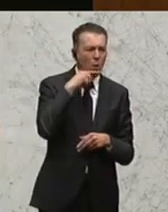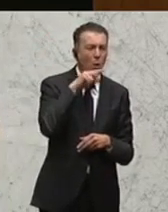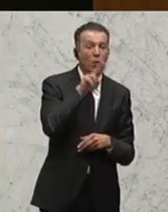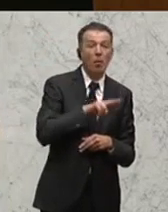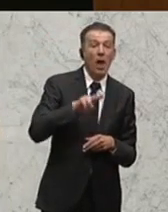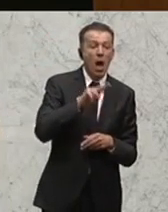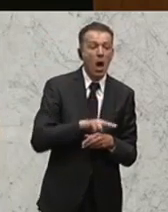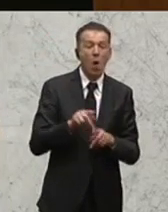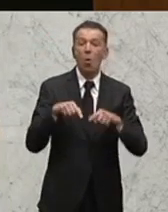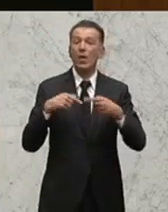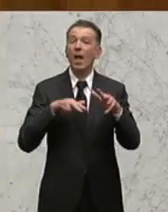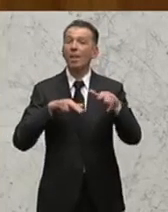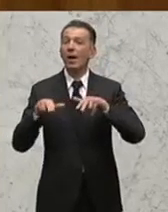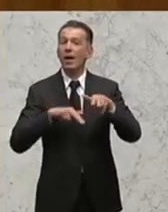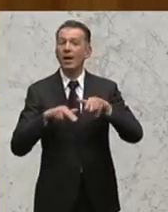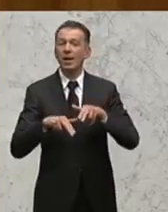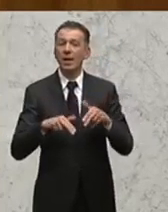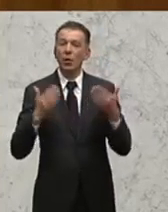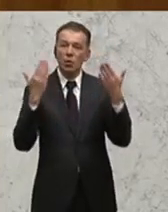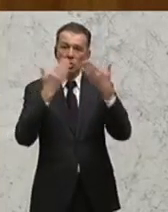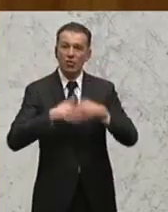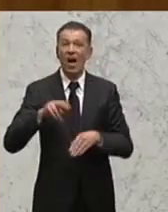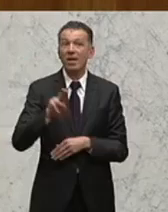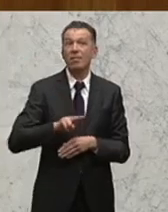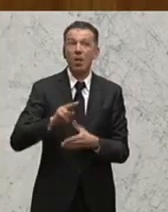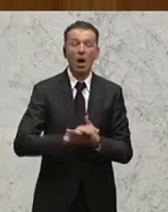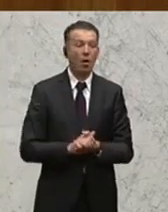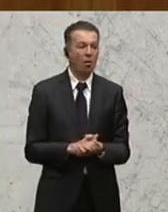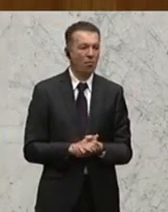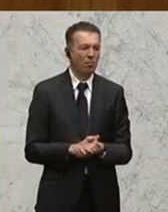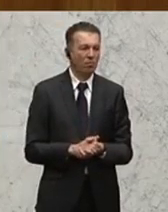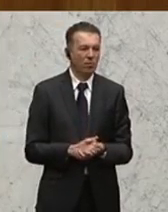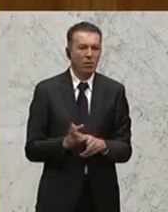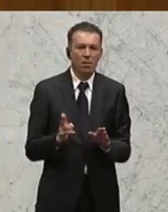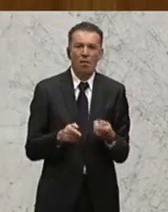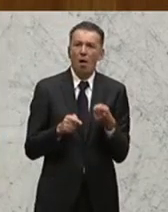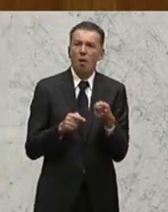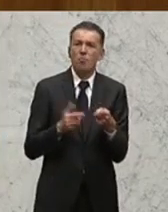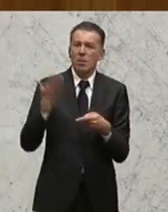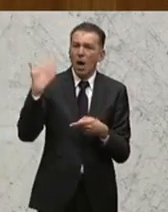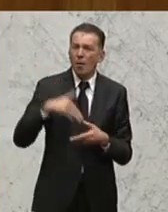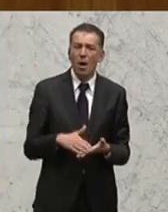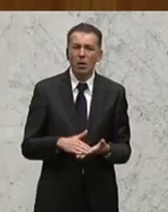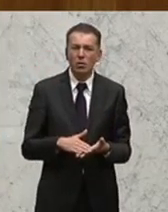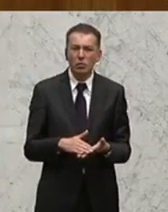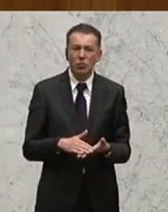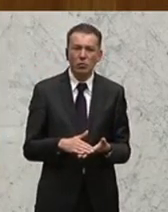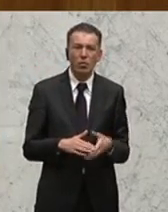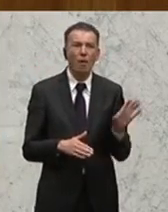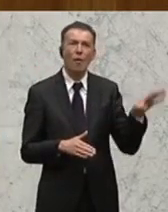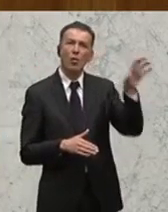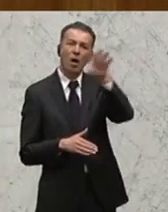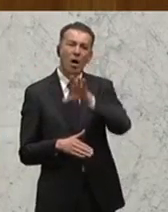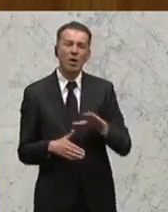Rot-Blau. Dann gab es eine Regierung aus Schwarz-Blau. Ja, warum ist denn in dieser Zeit im